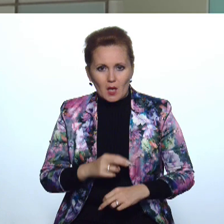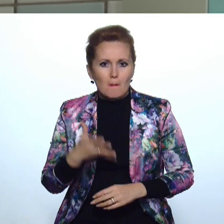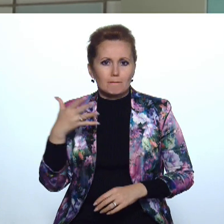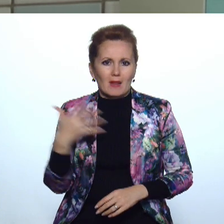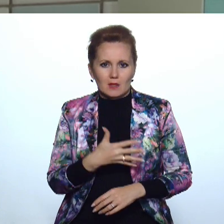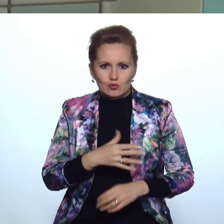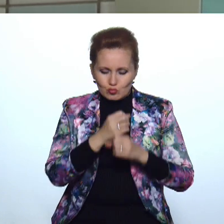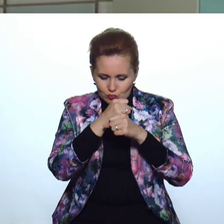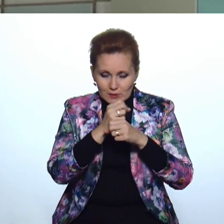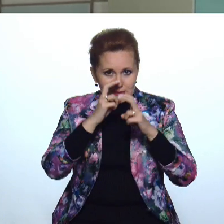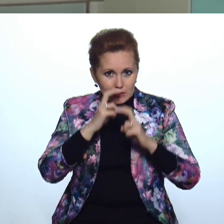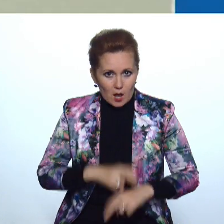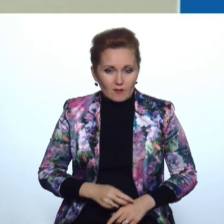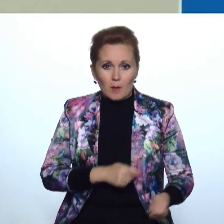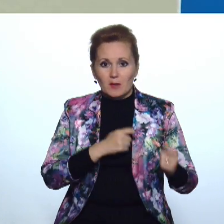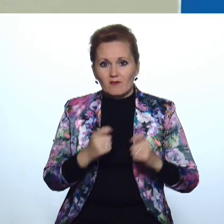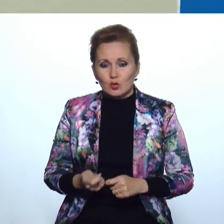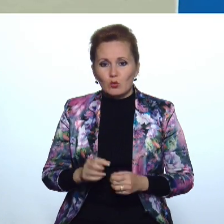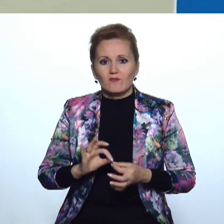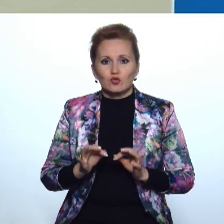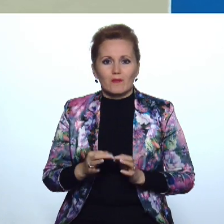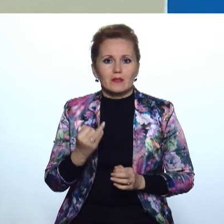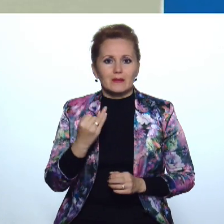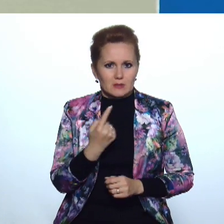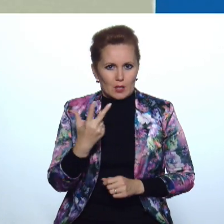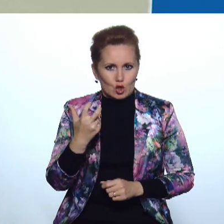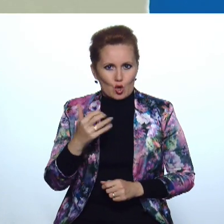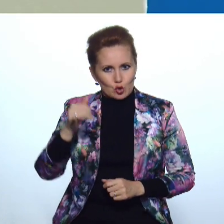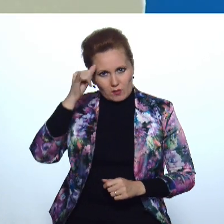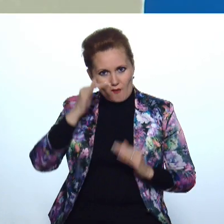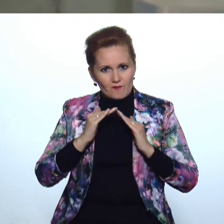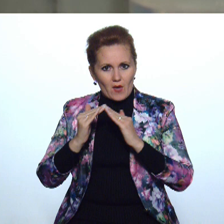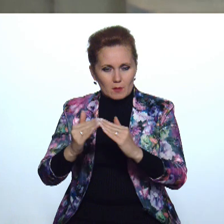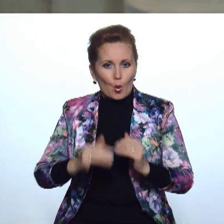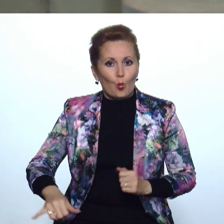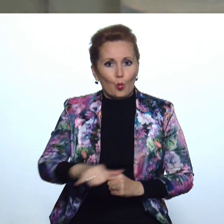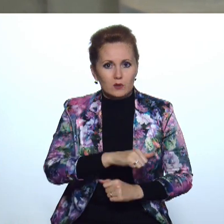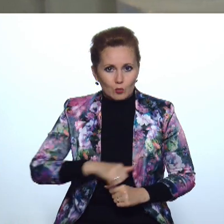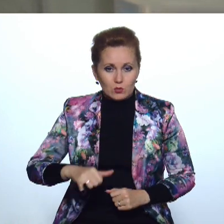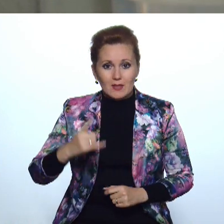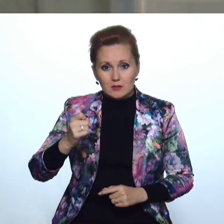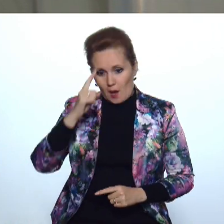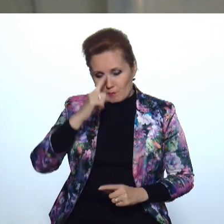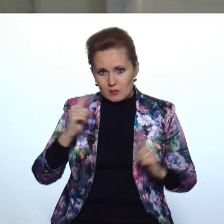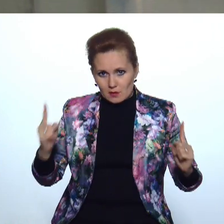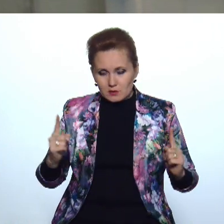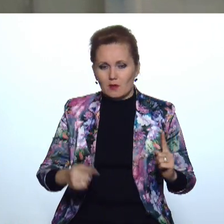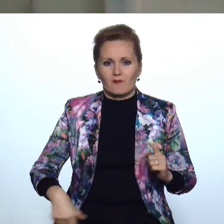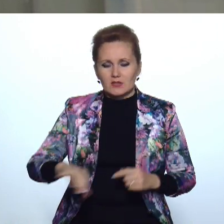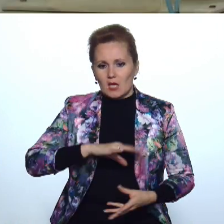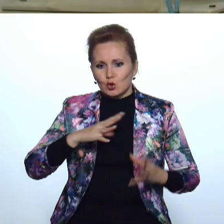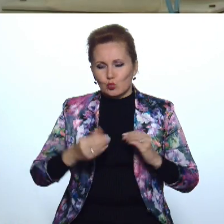молока. Их привезут в Ижевск с 300 ферм Удмуртии. Данные исследований, проведенных в рамках месячника, обнародуют в начале